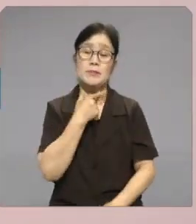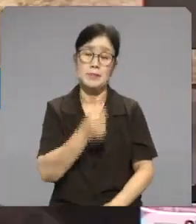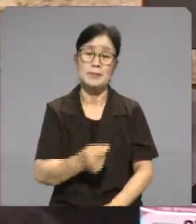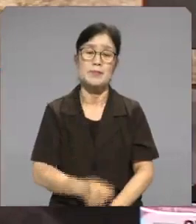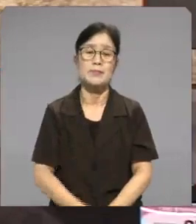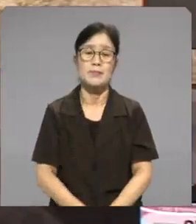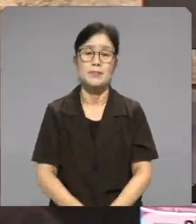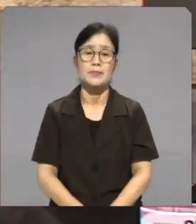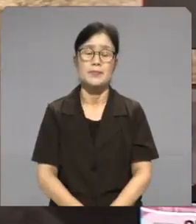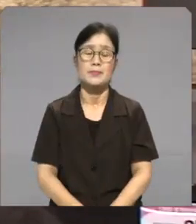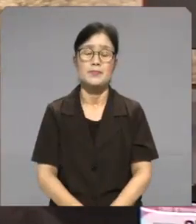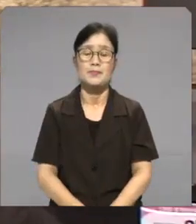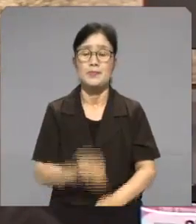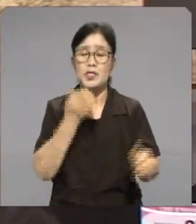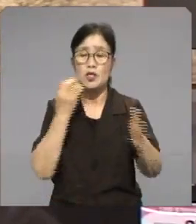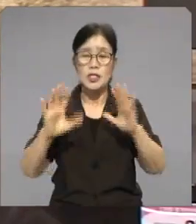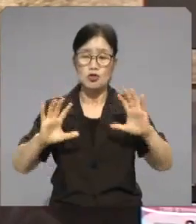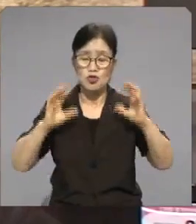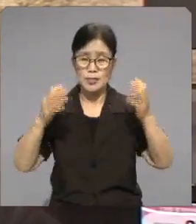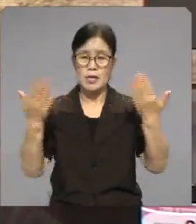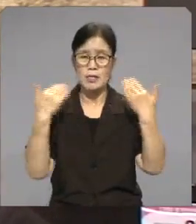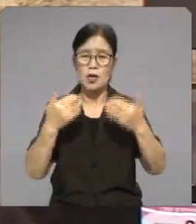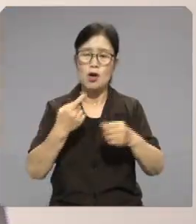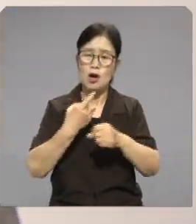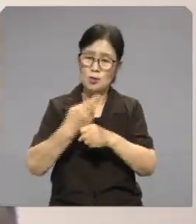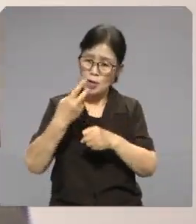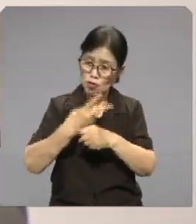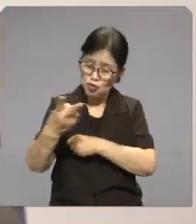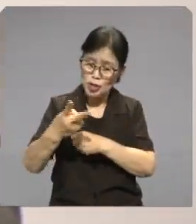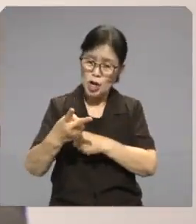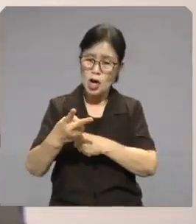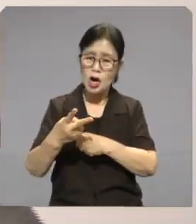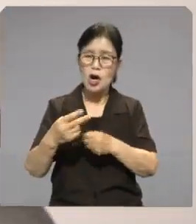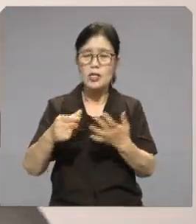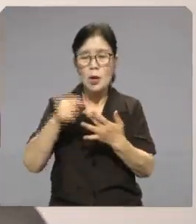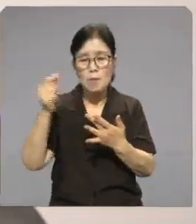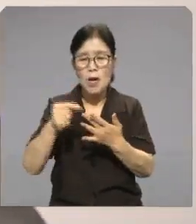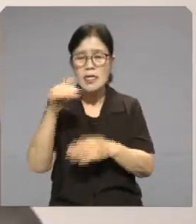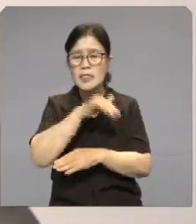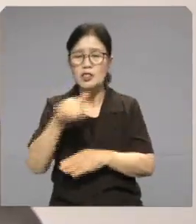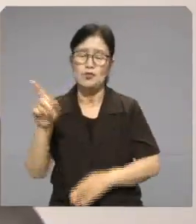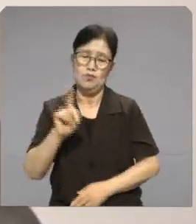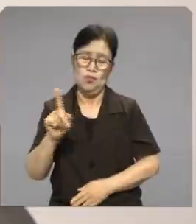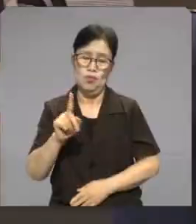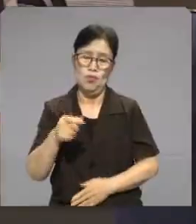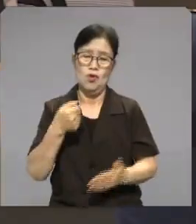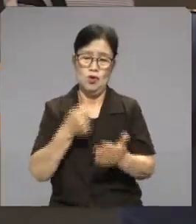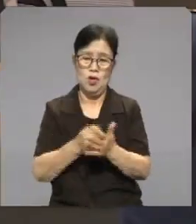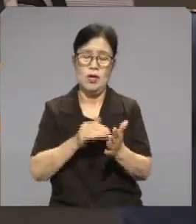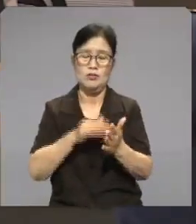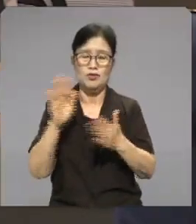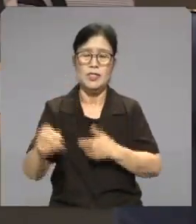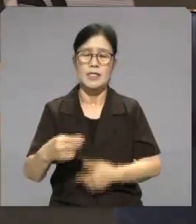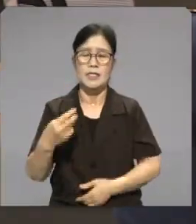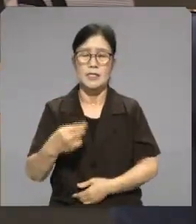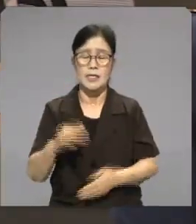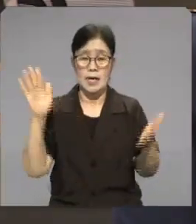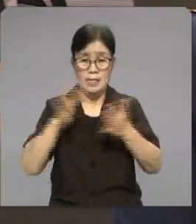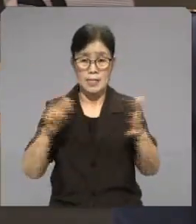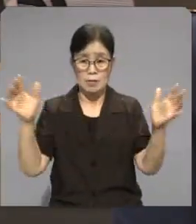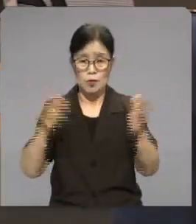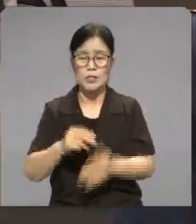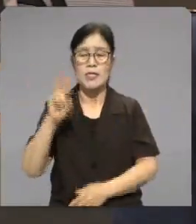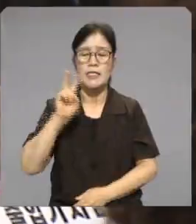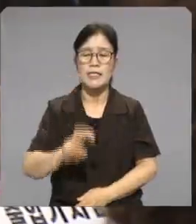싶었습니다. 경기국제학교는 내후년 입학 전형과 선발 기준을 확정한 뒤 2027년 하반기 학생을 모집해